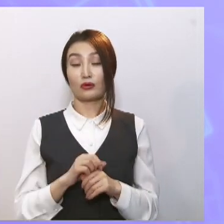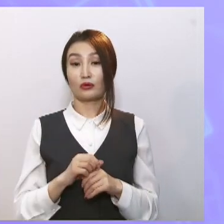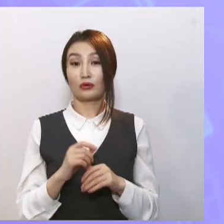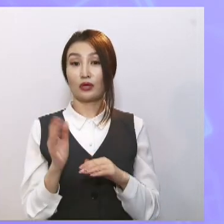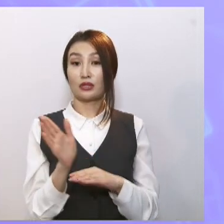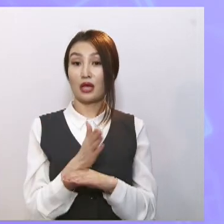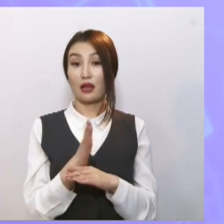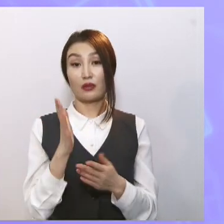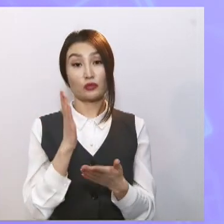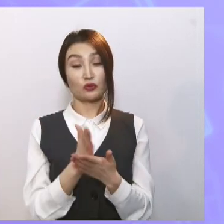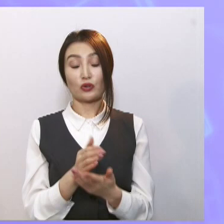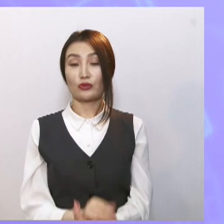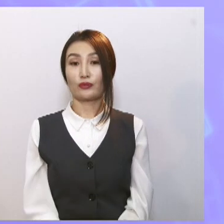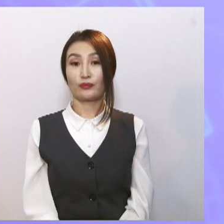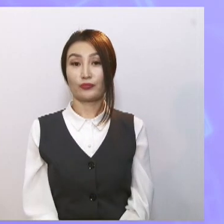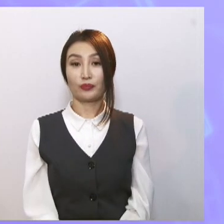жүрөт.